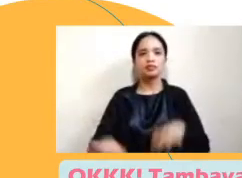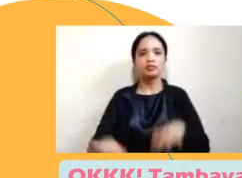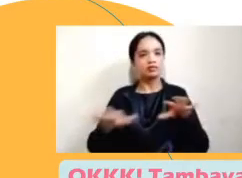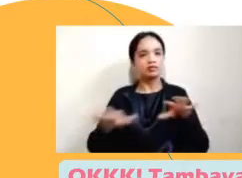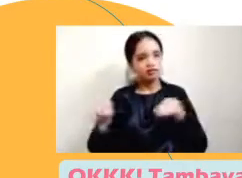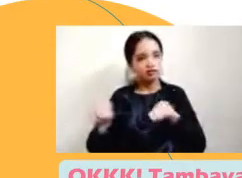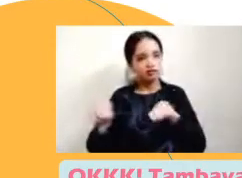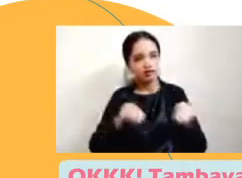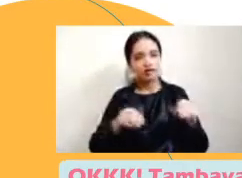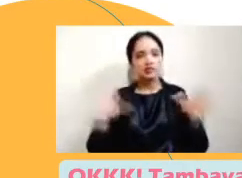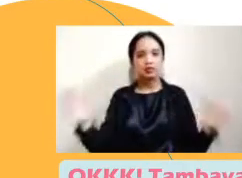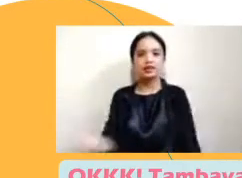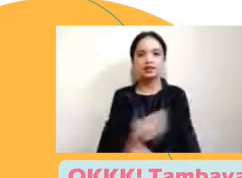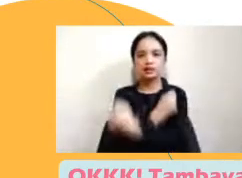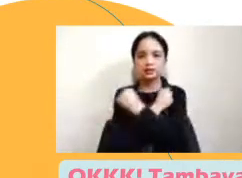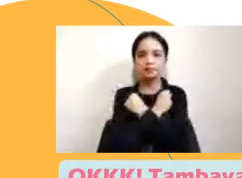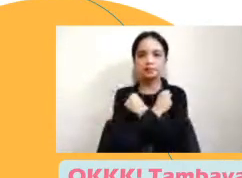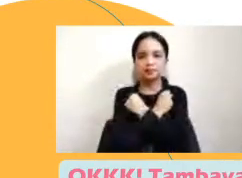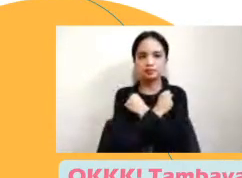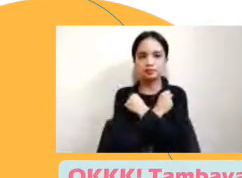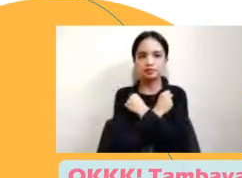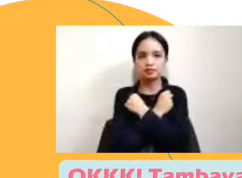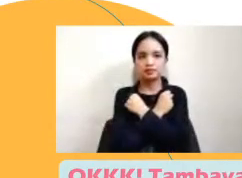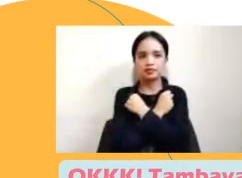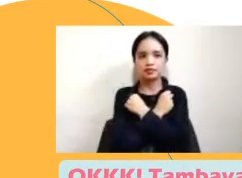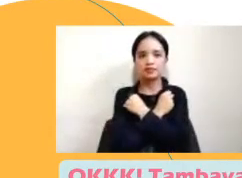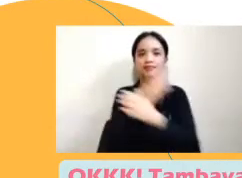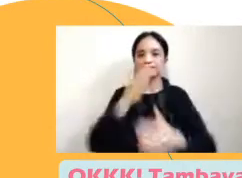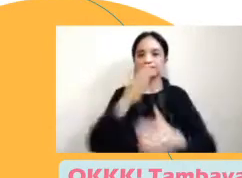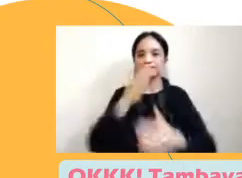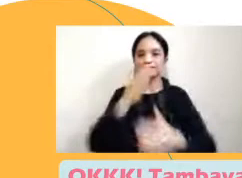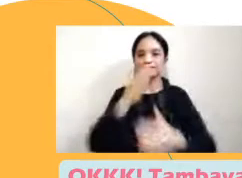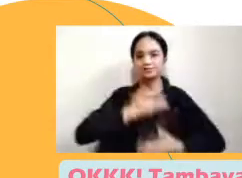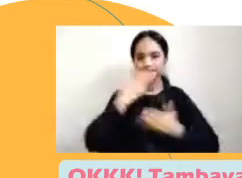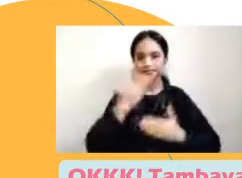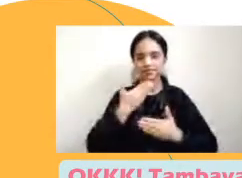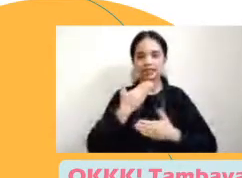Pag-ibig. Pag-ibig. Kasiyahan, hakbang.